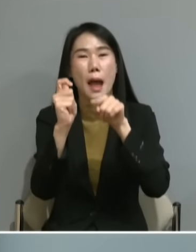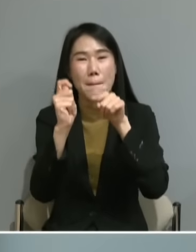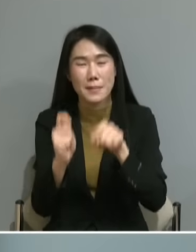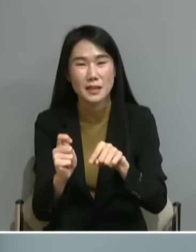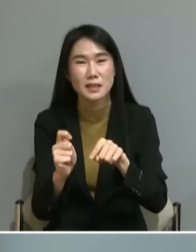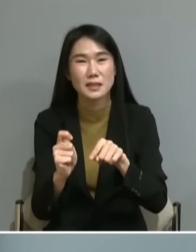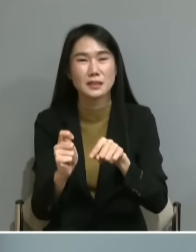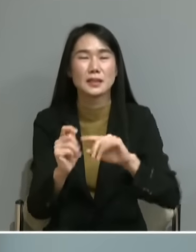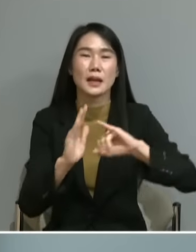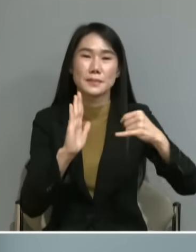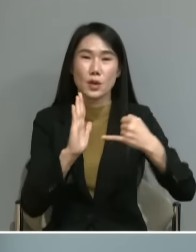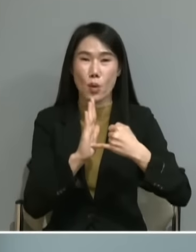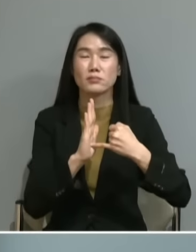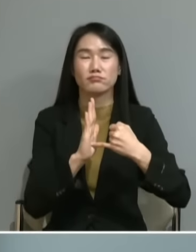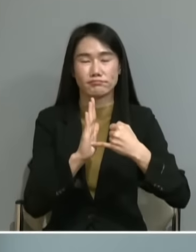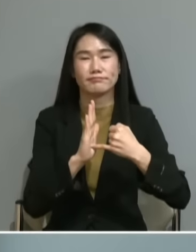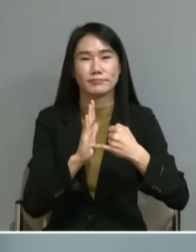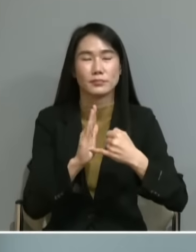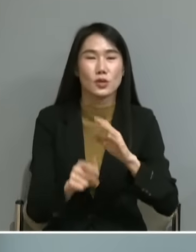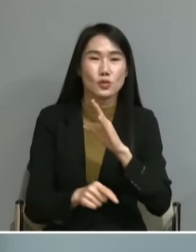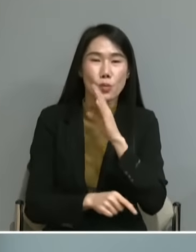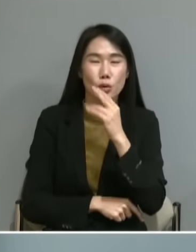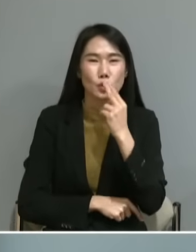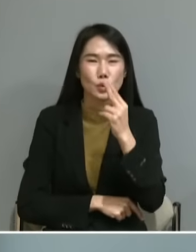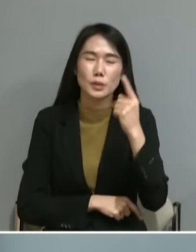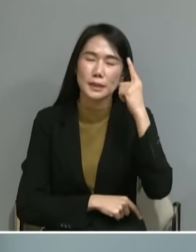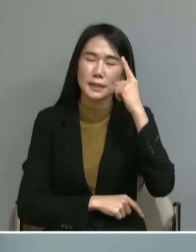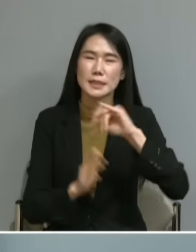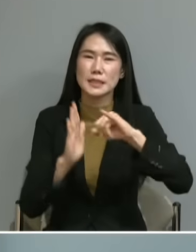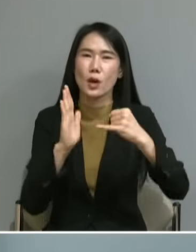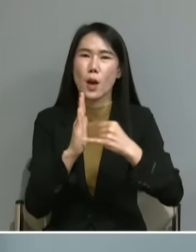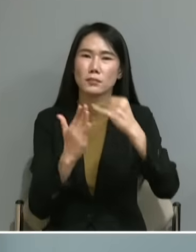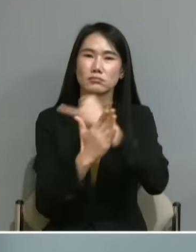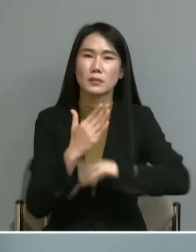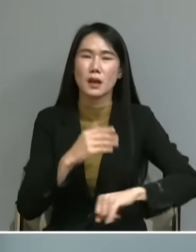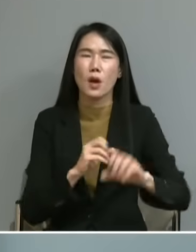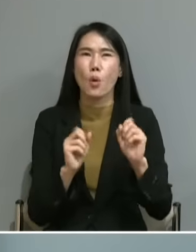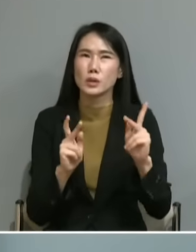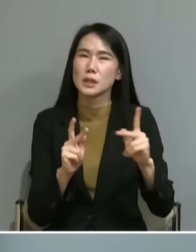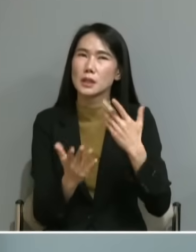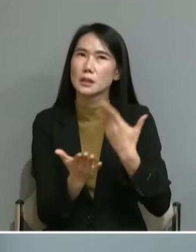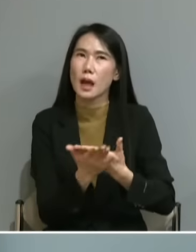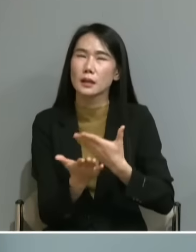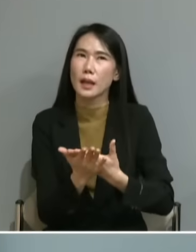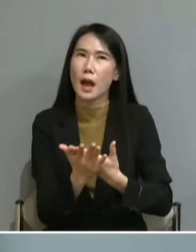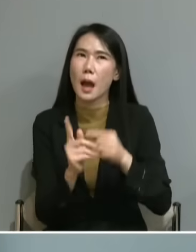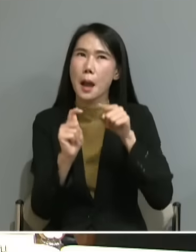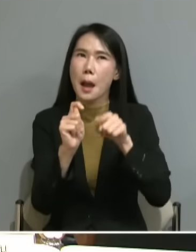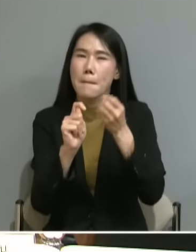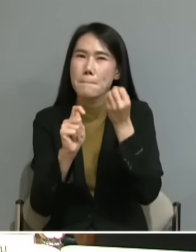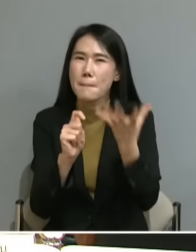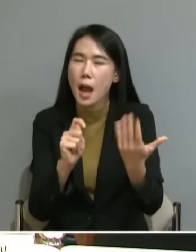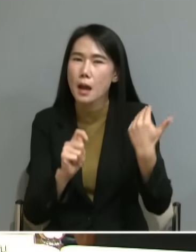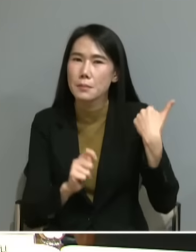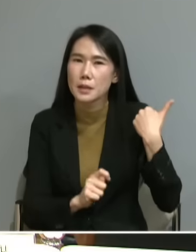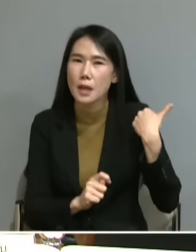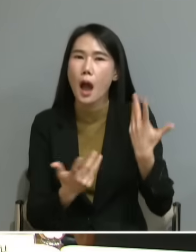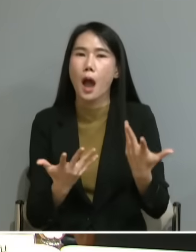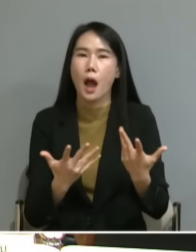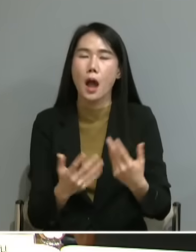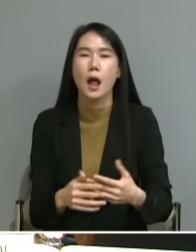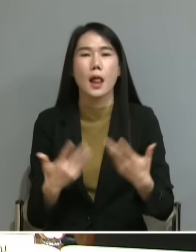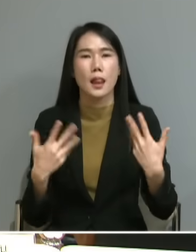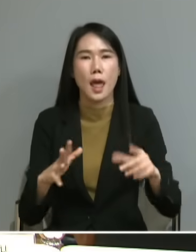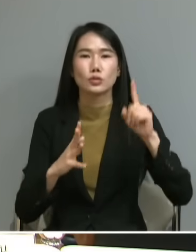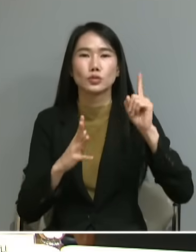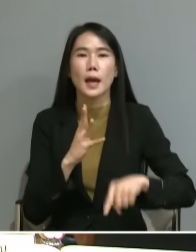ดับจังหวัดแล้วเนี่ยถ้าเราเลือกเป็นระดับจังหวัดเราก็จะรู้ว่าสุดท้ายเงินจะไหลเข้าไปสู่อำเภอเมืองนะครับสุดท้ายตัวเลือกก็เ